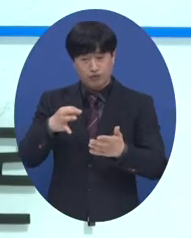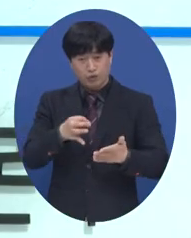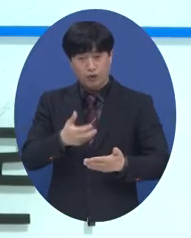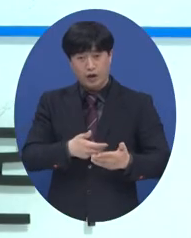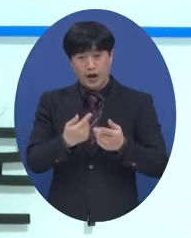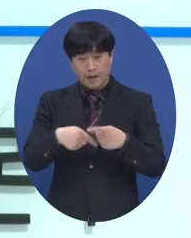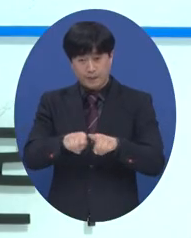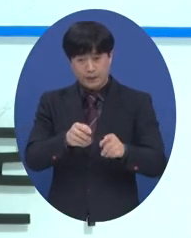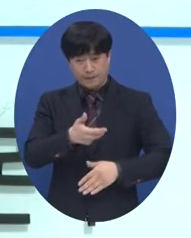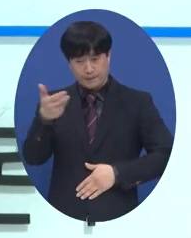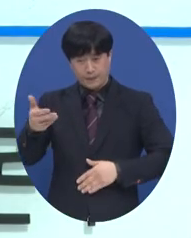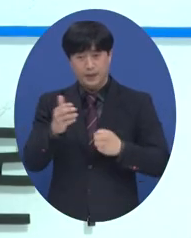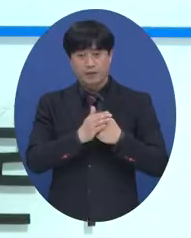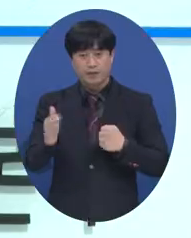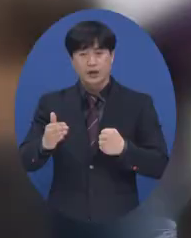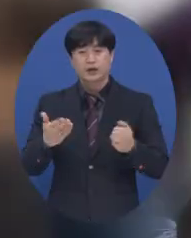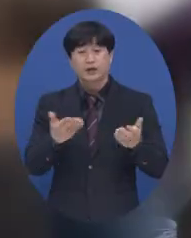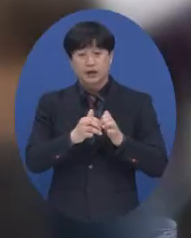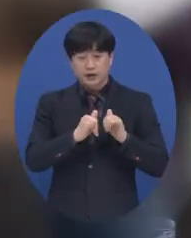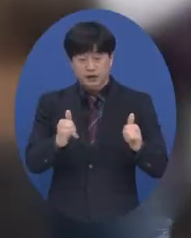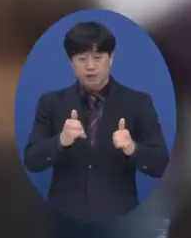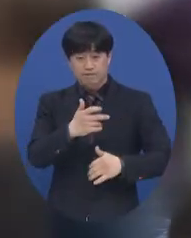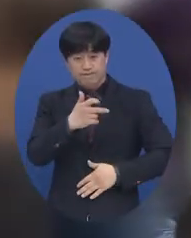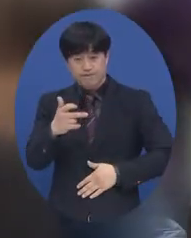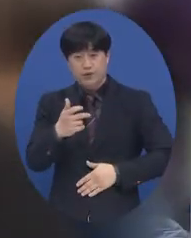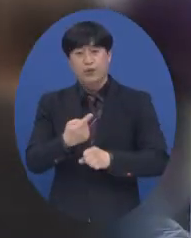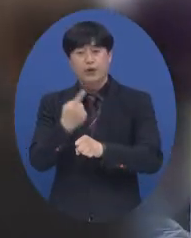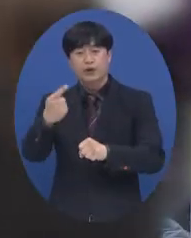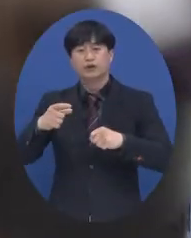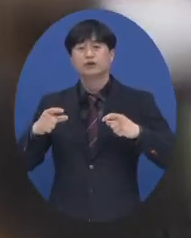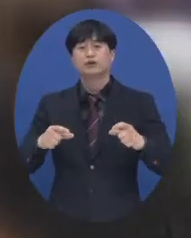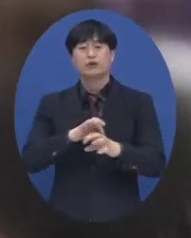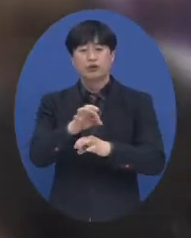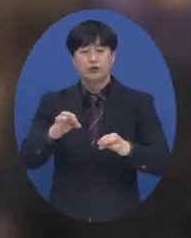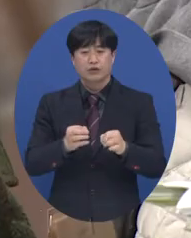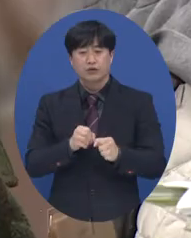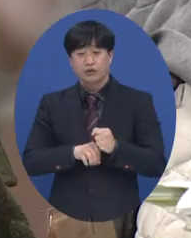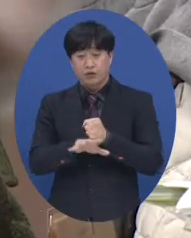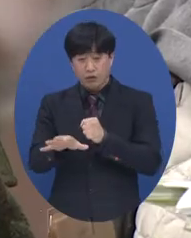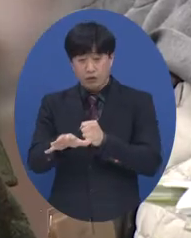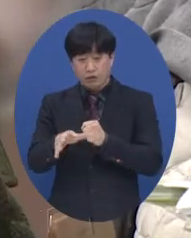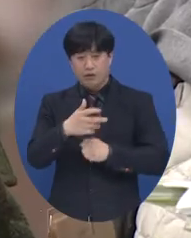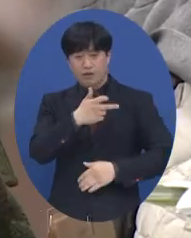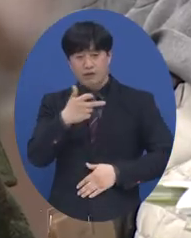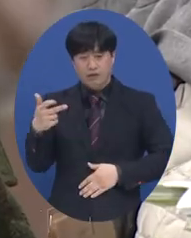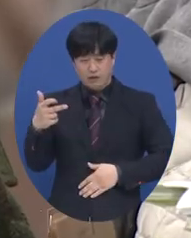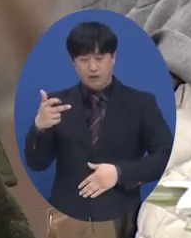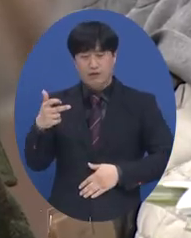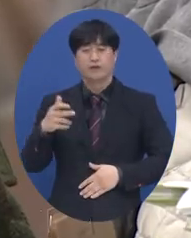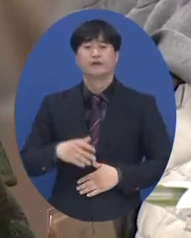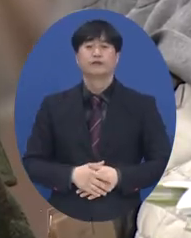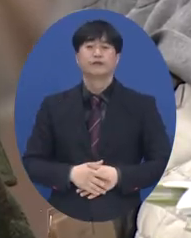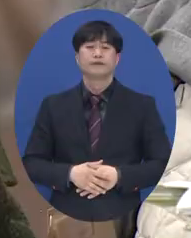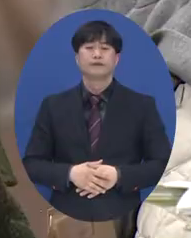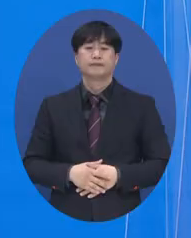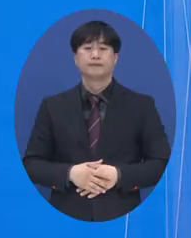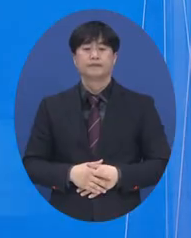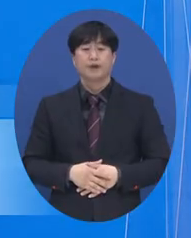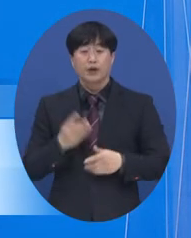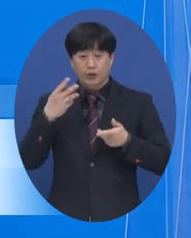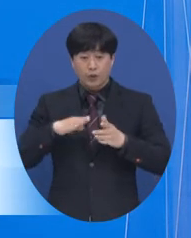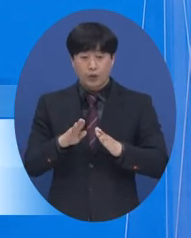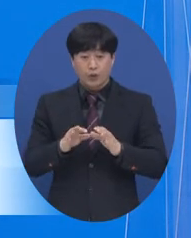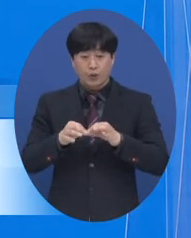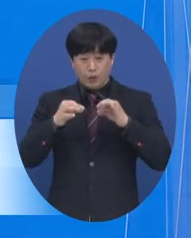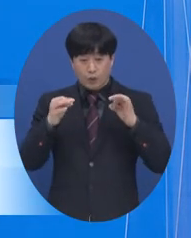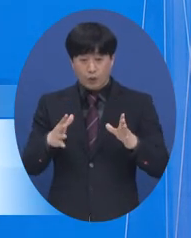같이 옮겨가는 것이기 때문에 근무자 규모 외에도 지역 경제에 미치는 효과가 파생적으로 더 생깁니다.